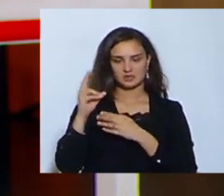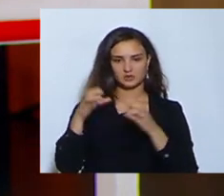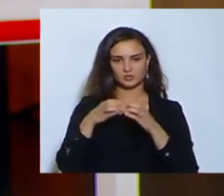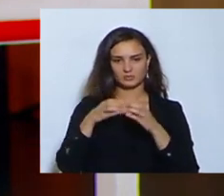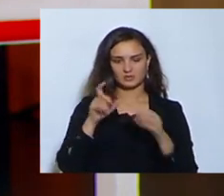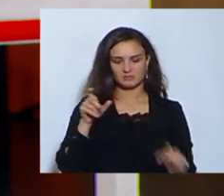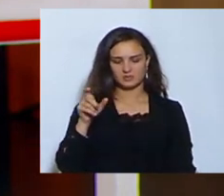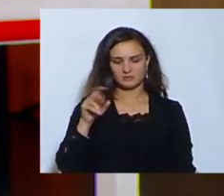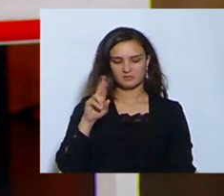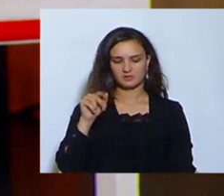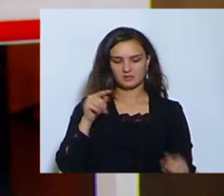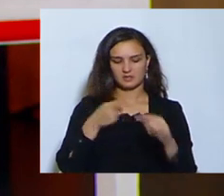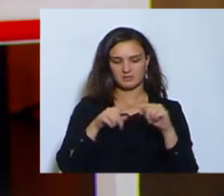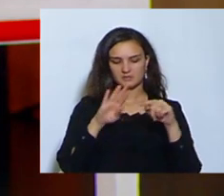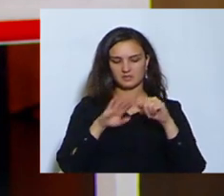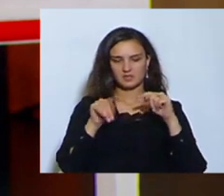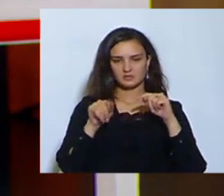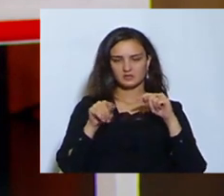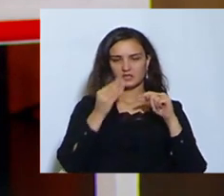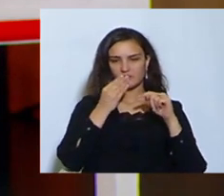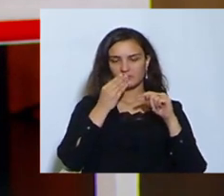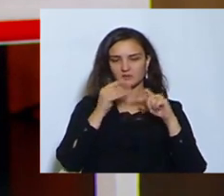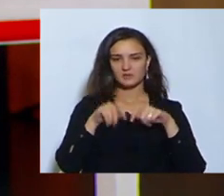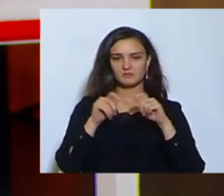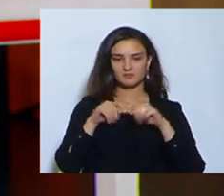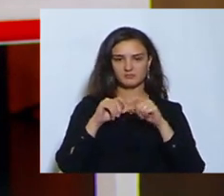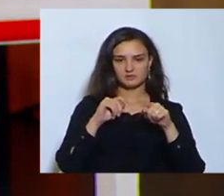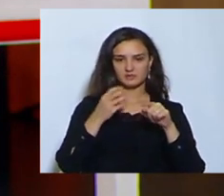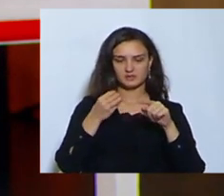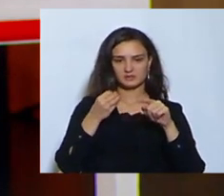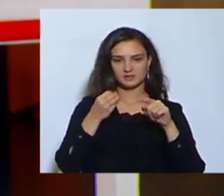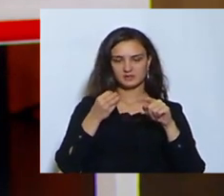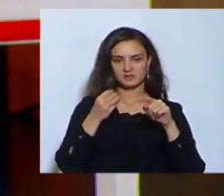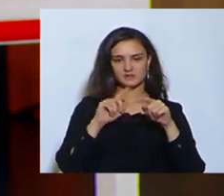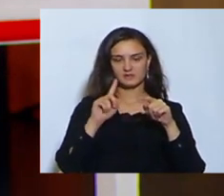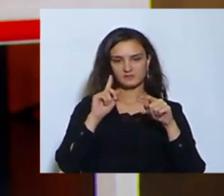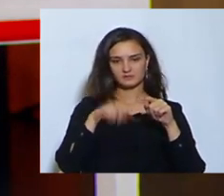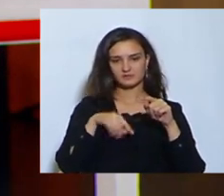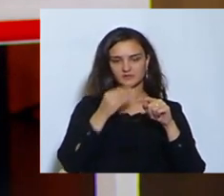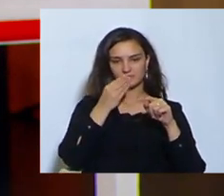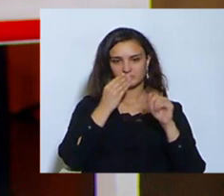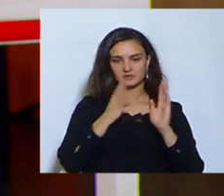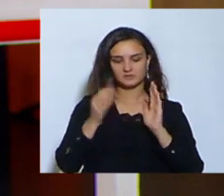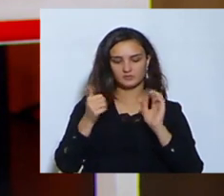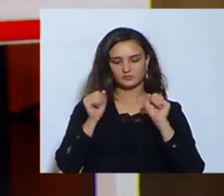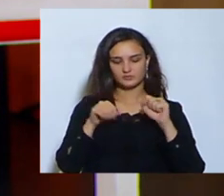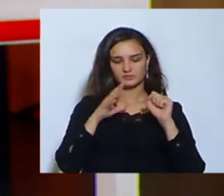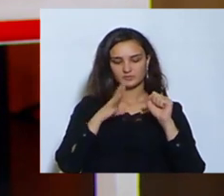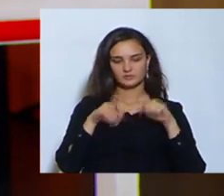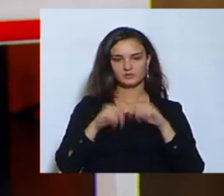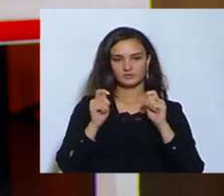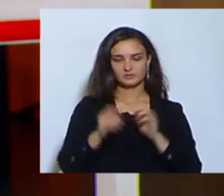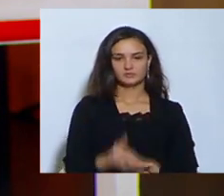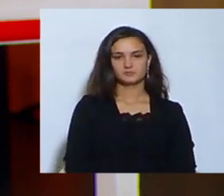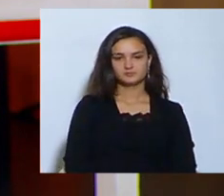ჯგუფის ადამიანები და გარდა იმ დასახელებული კვებითი დარღვევებისა, კიდევ რა ვიცით, აი კვებითი ქცევა, როგორ შეიძლება იყოს კიდევ